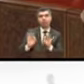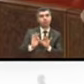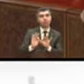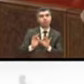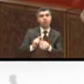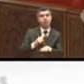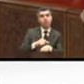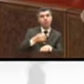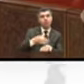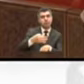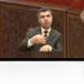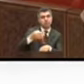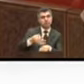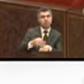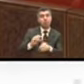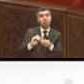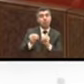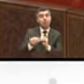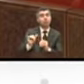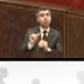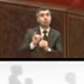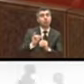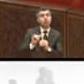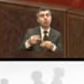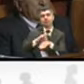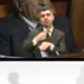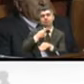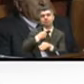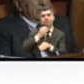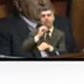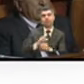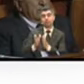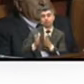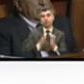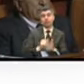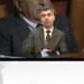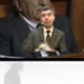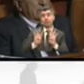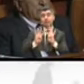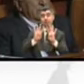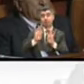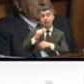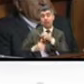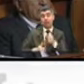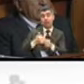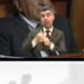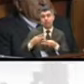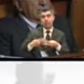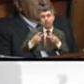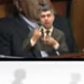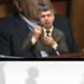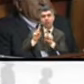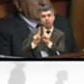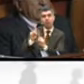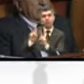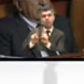الوقت ديال التنفيذ، انا ذاك غتبان فعلا الاشكالات المرتبطه بتنزيله وشكرا. بعد مرور 8 سنوات على اقرار دستور